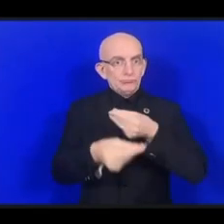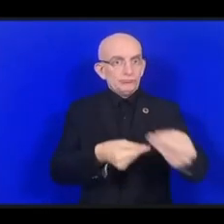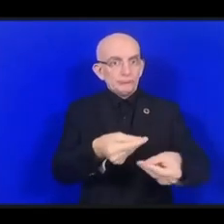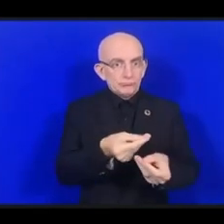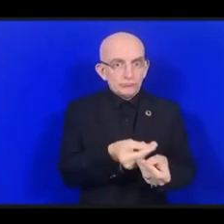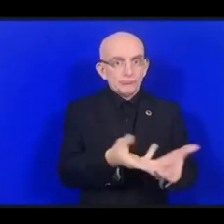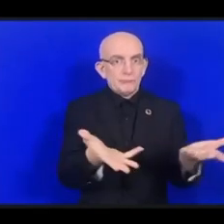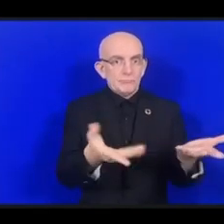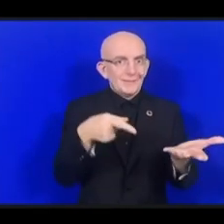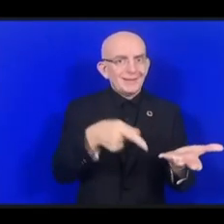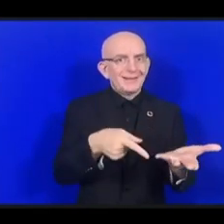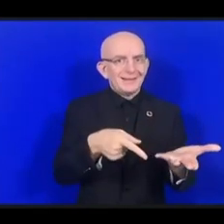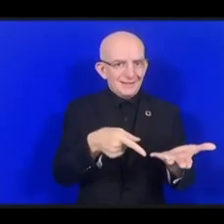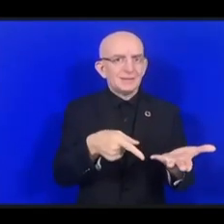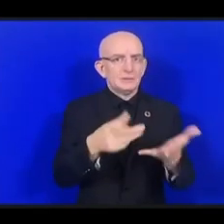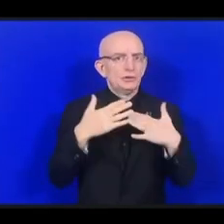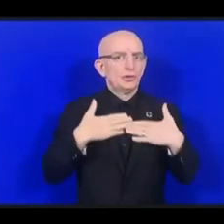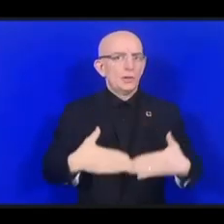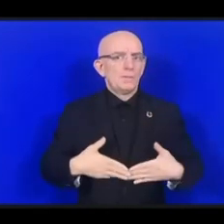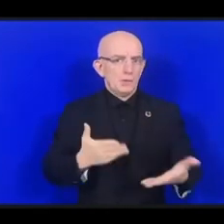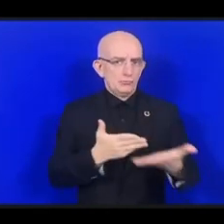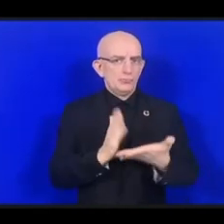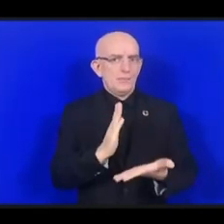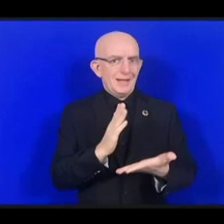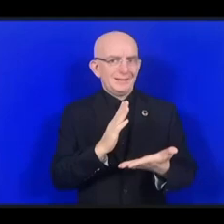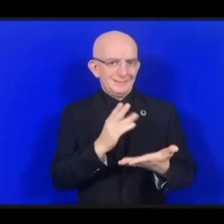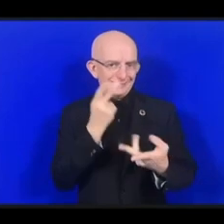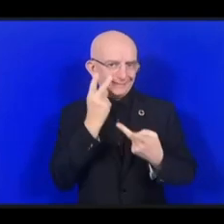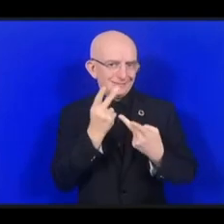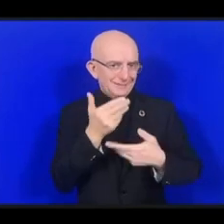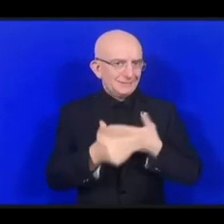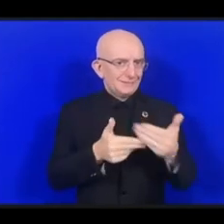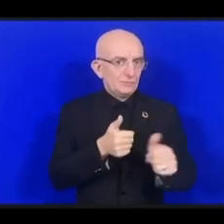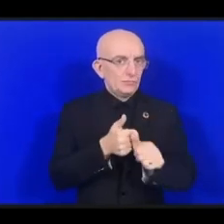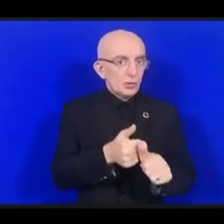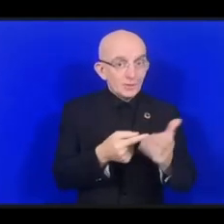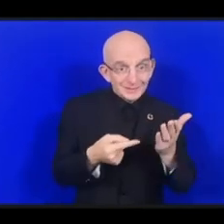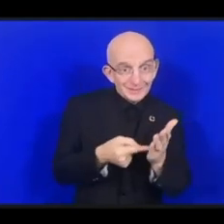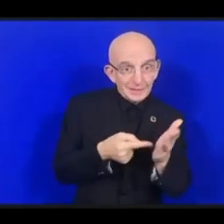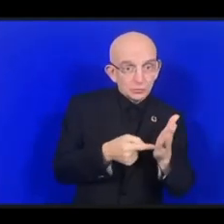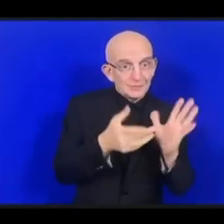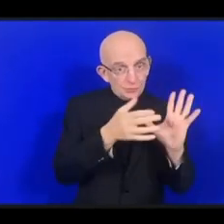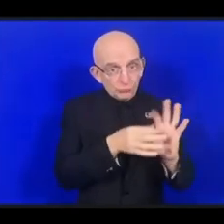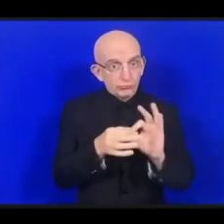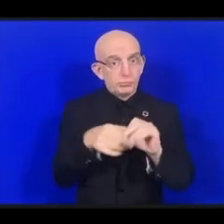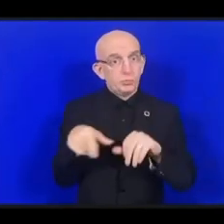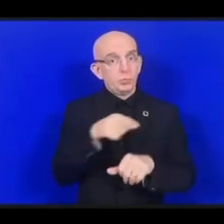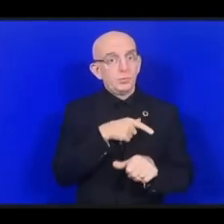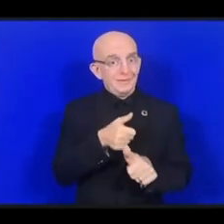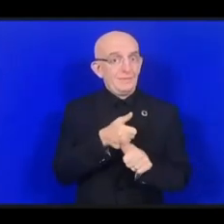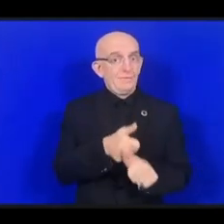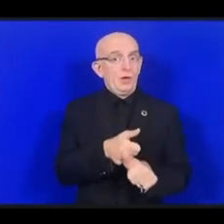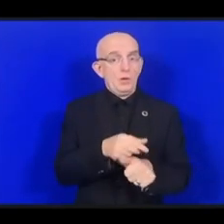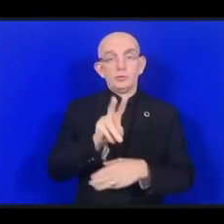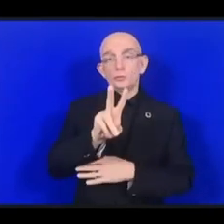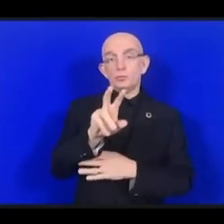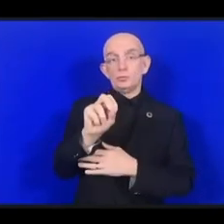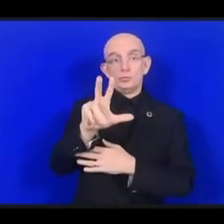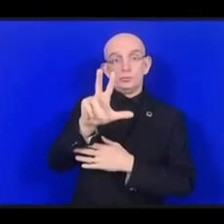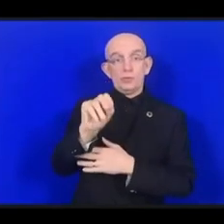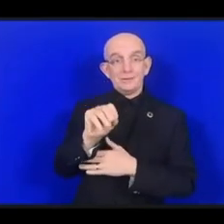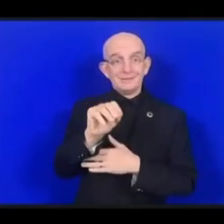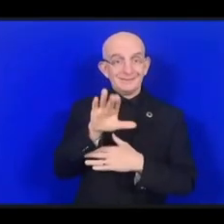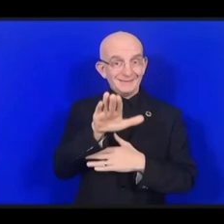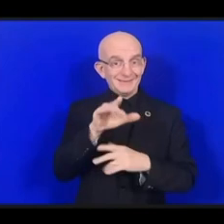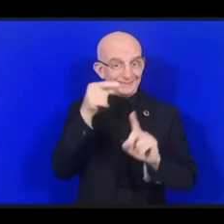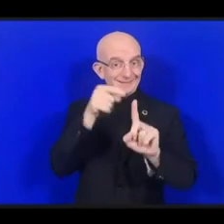développement durable la isation de nos ambitions va requérir une refonte